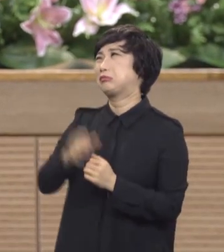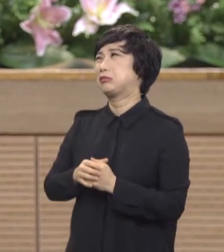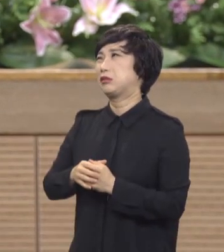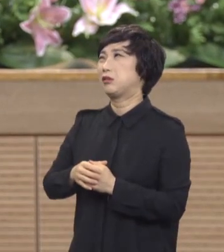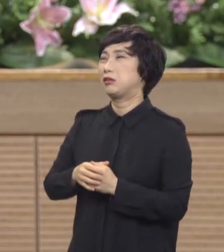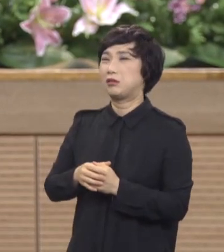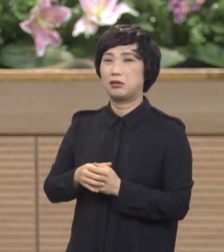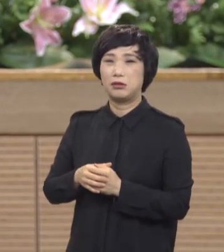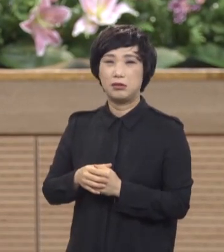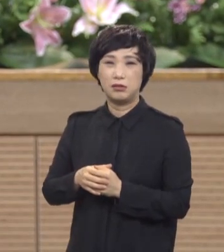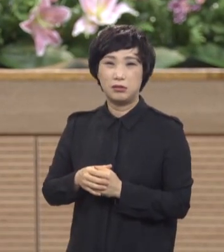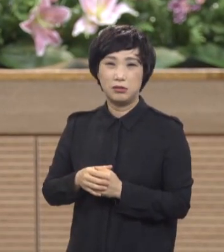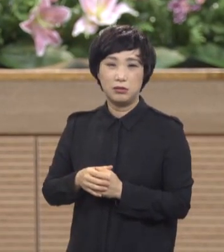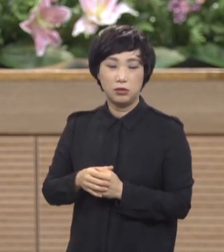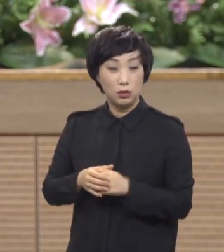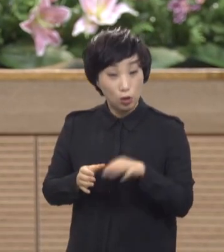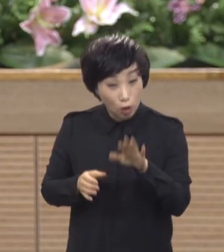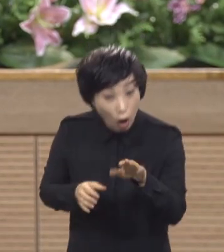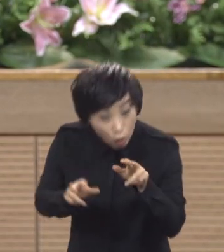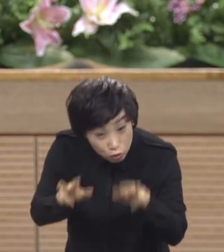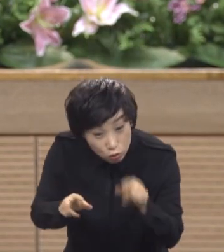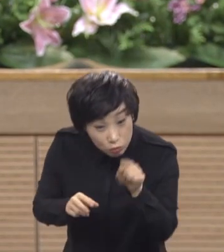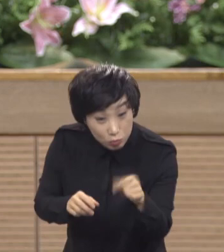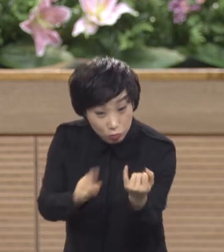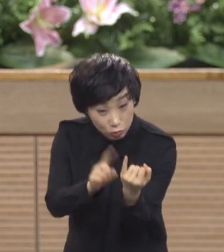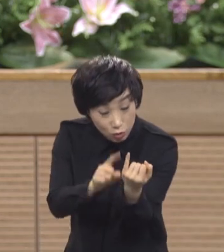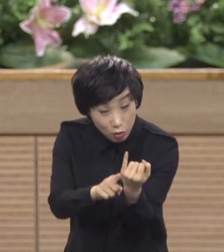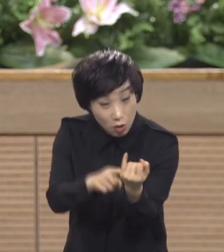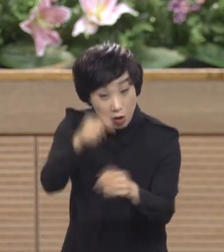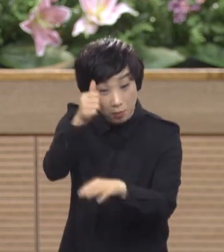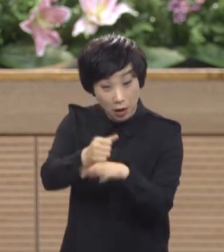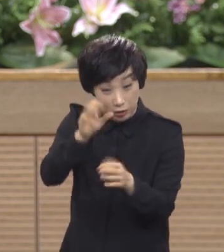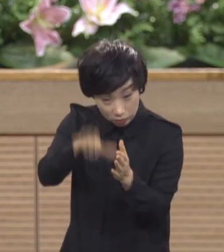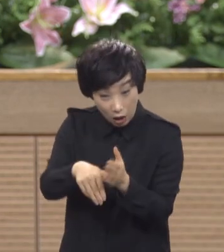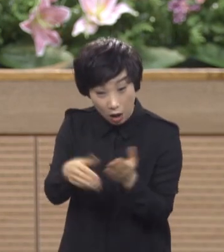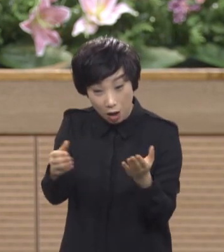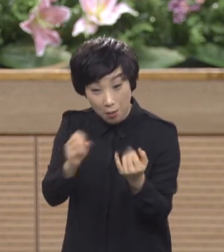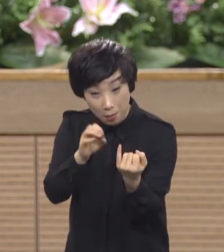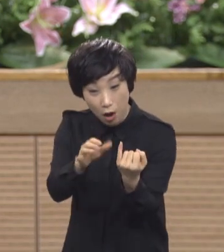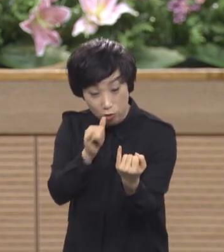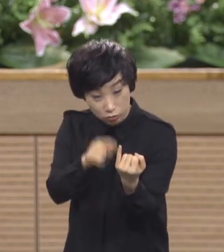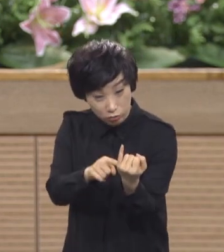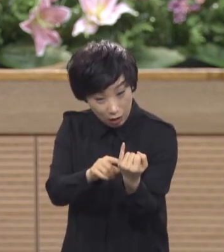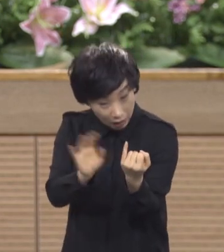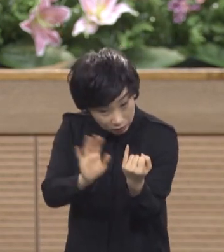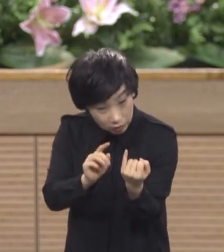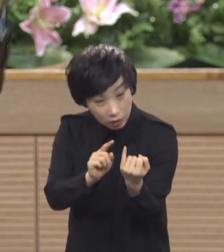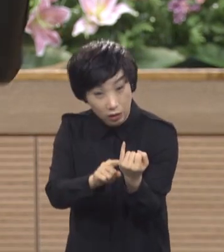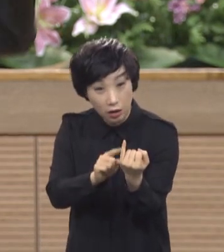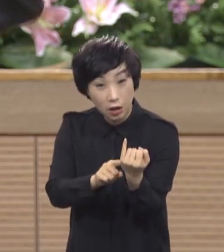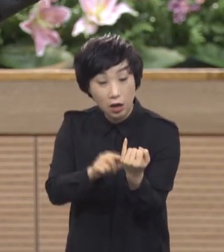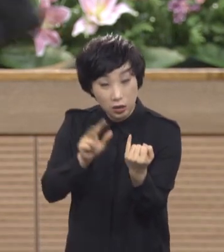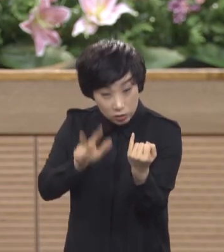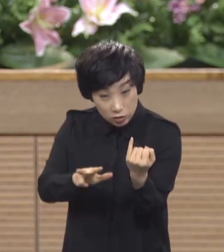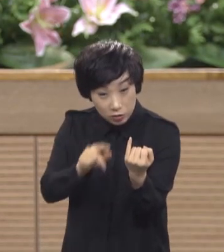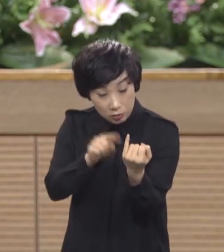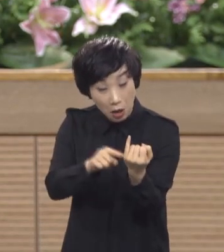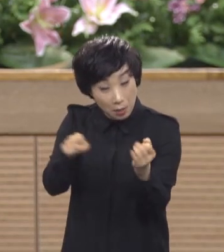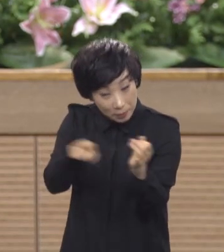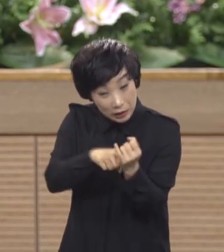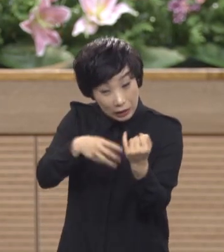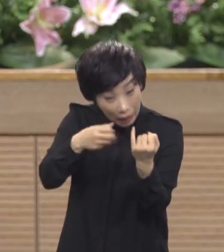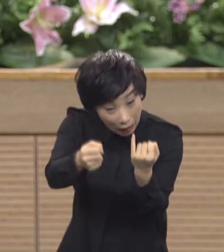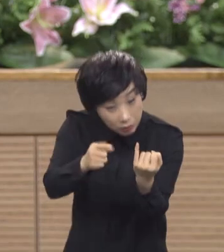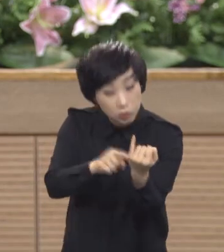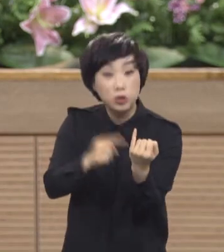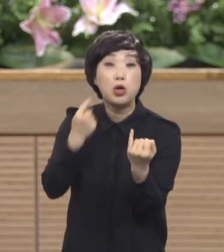오겠지요 야 인마 지금 너에게 내가 마지막 때 얘기를 하는 것이 아니야 네가 믿으면